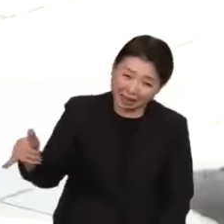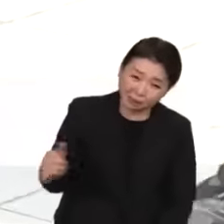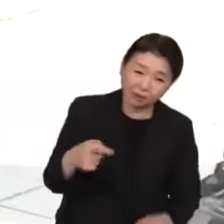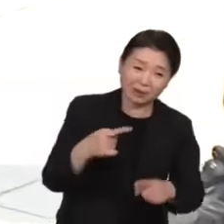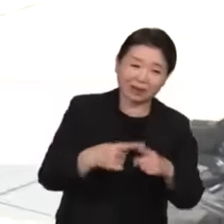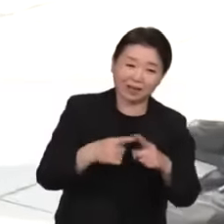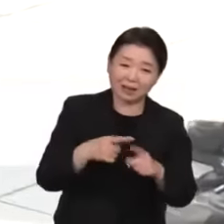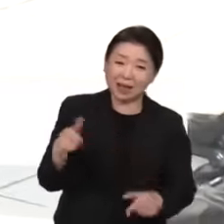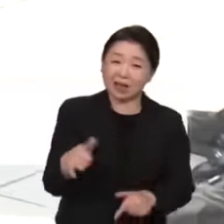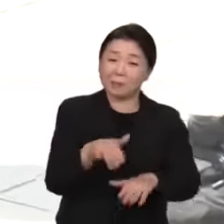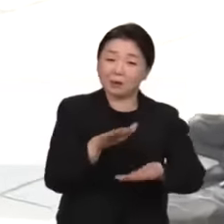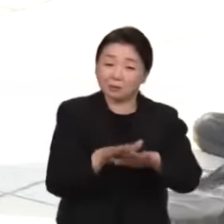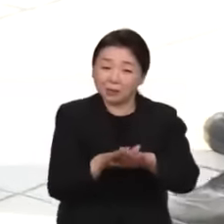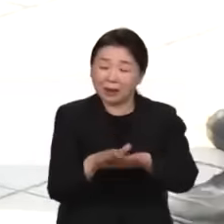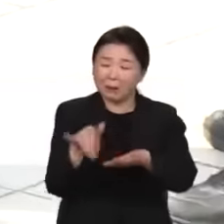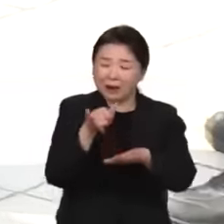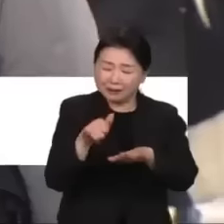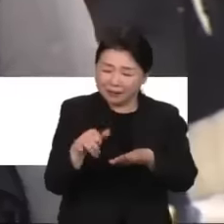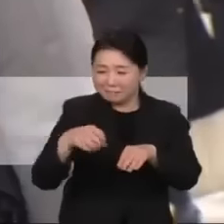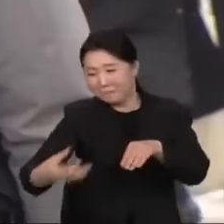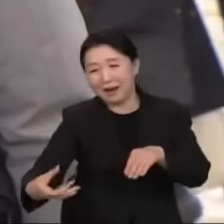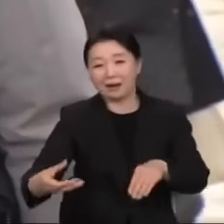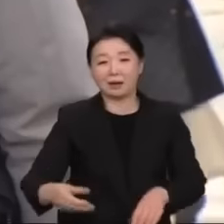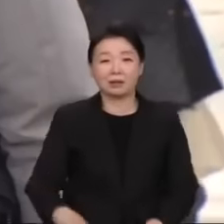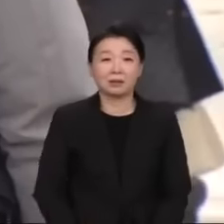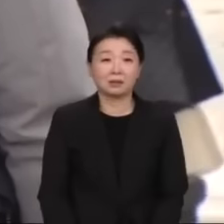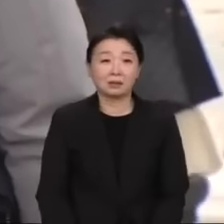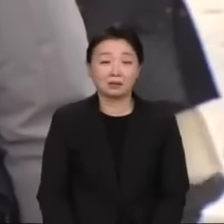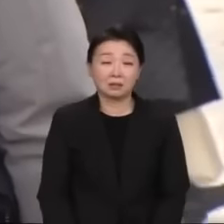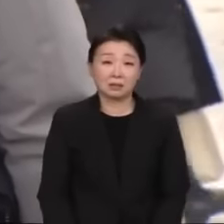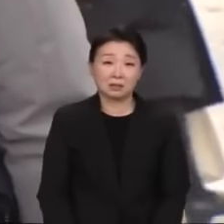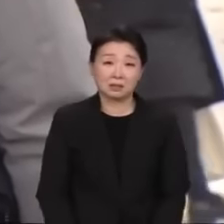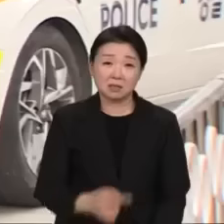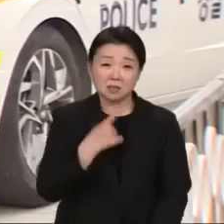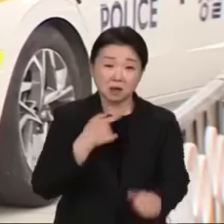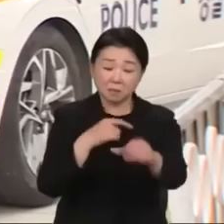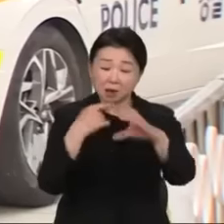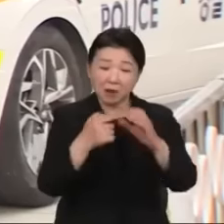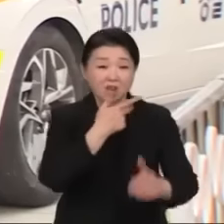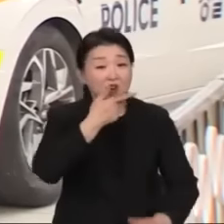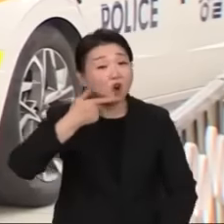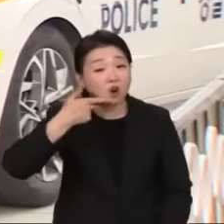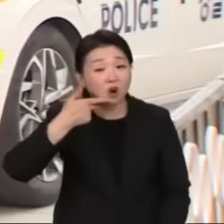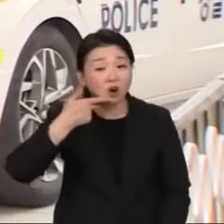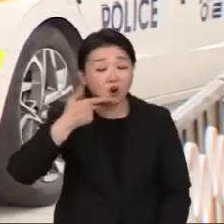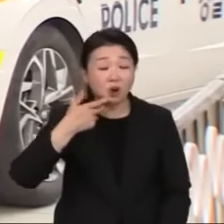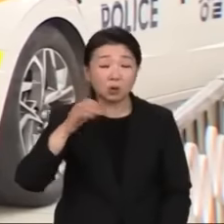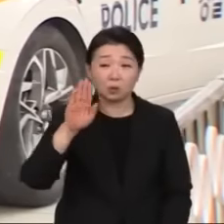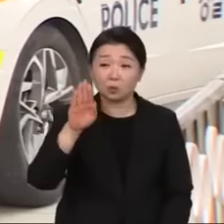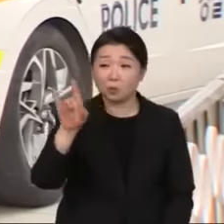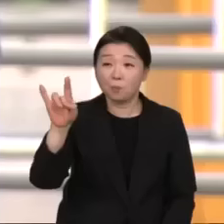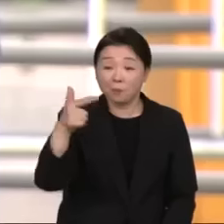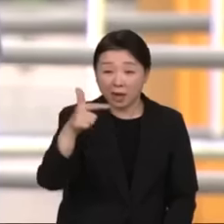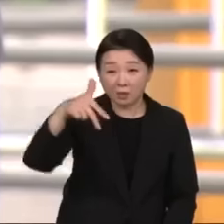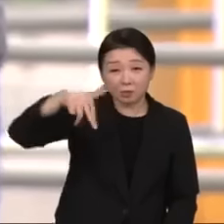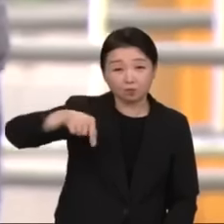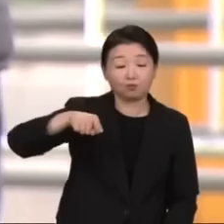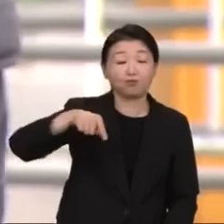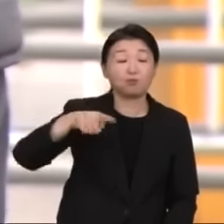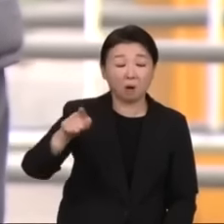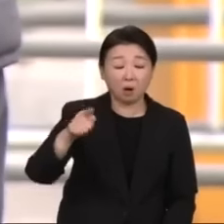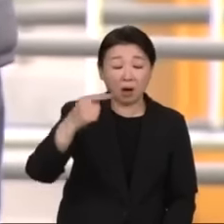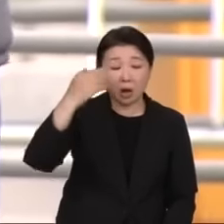위에 낙동가가 올라가다가 떨어뜨렸어요. 협박 메일은 영어로 돼 있었고 주 밴쿠버 한국 총영사관